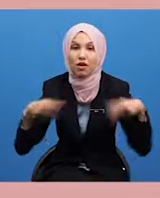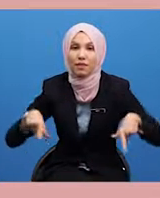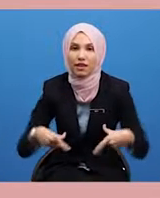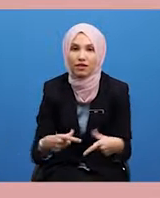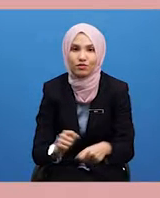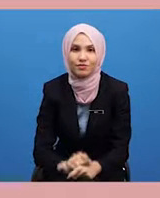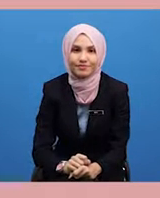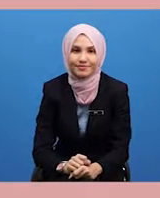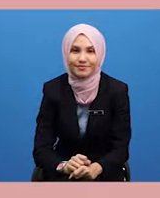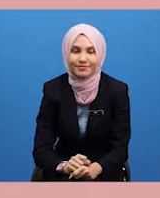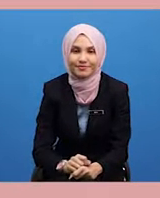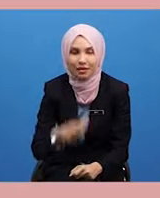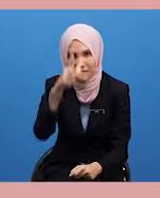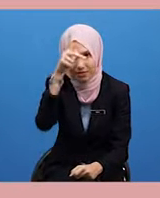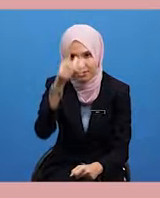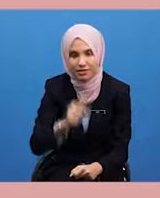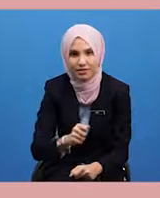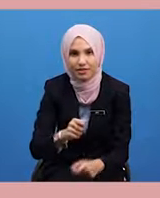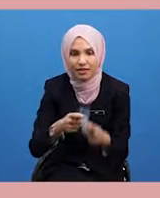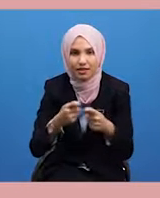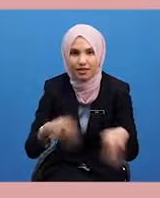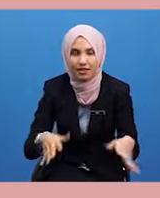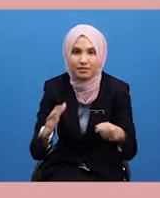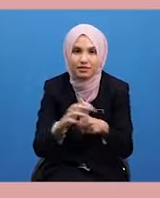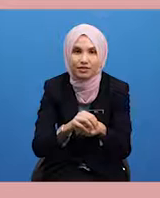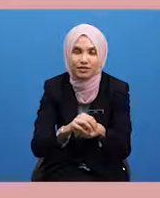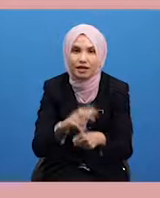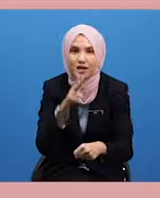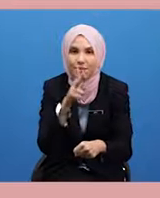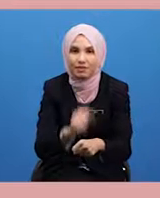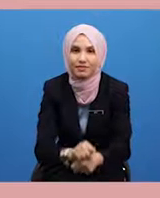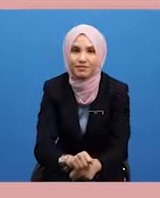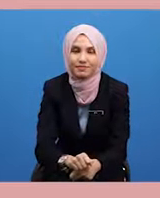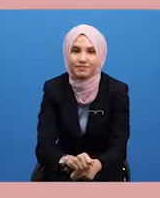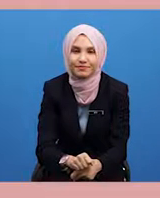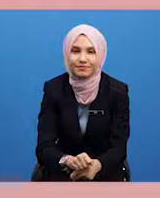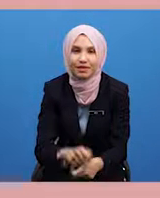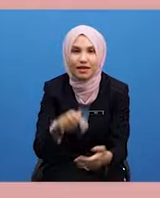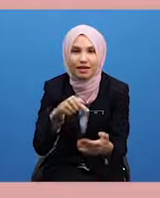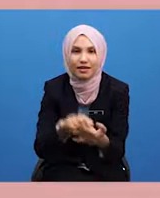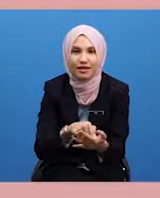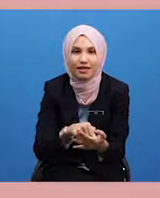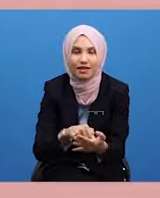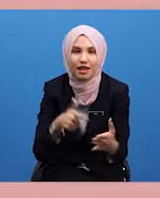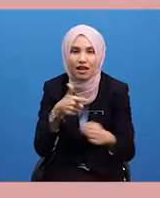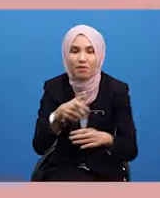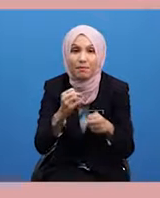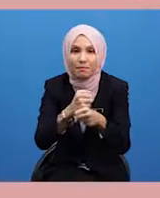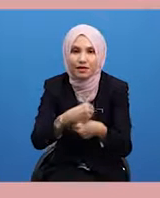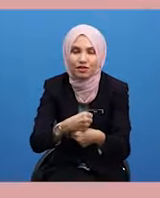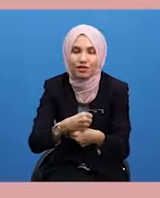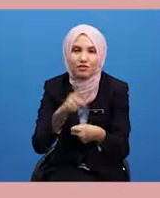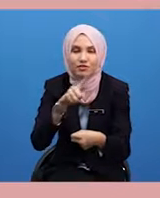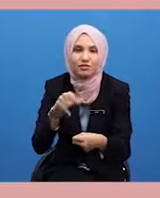berlaku. Gamet jantan ini telah bercantum dengan gamet betina. Hal ini lalu membentuk